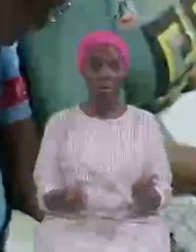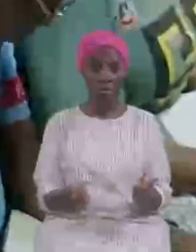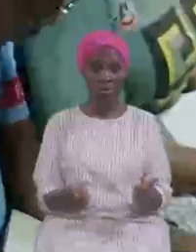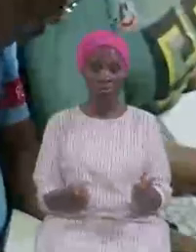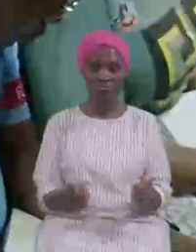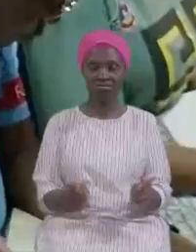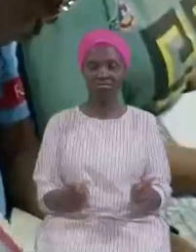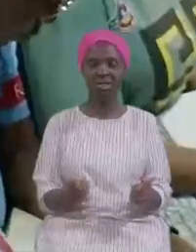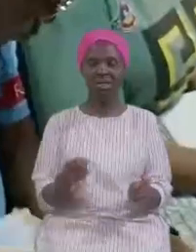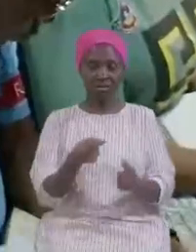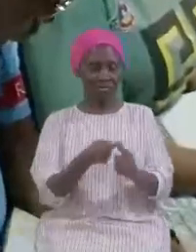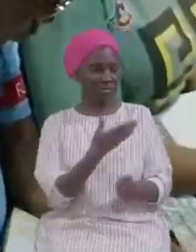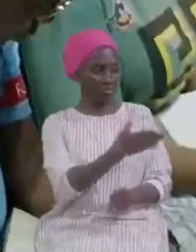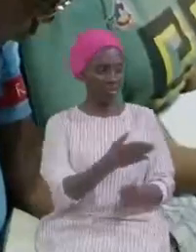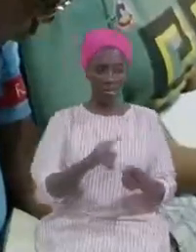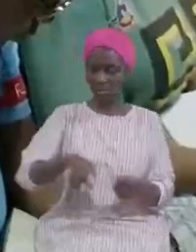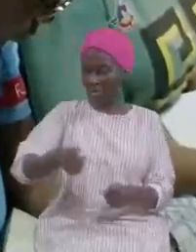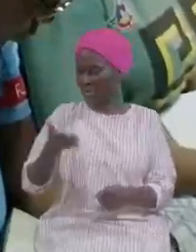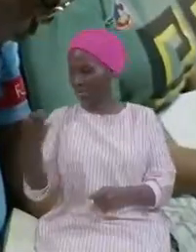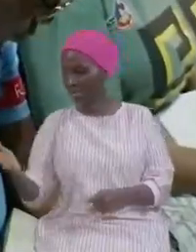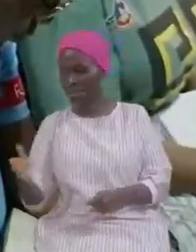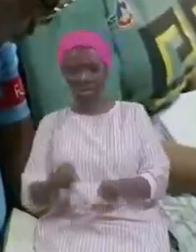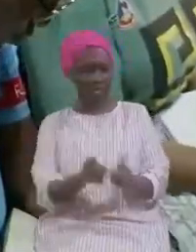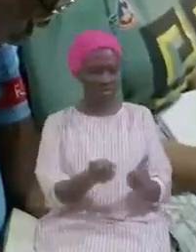allée plutôt en empirant.